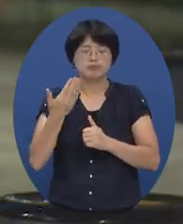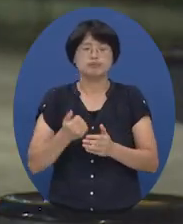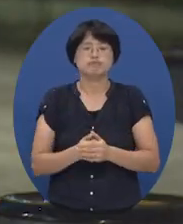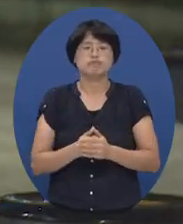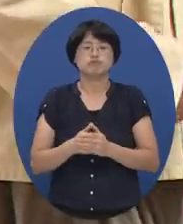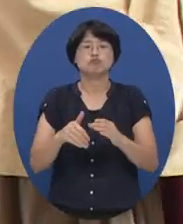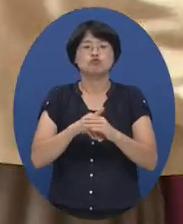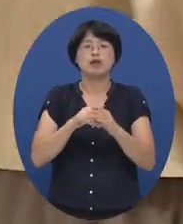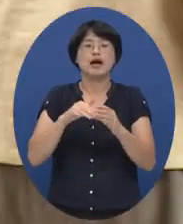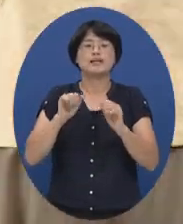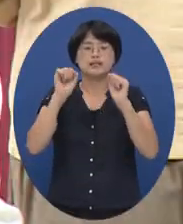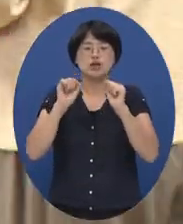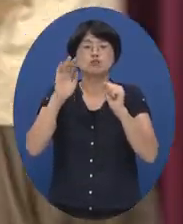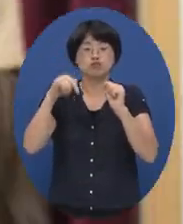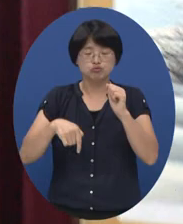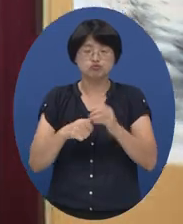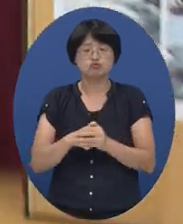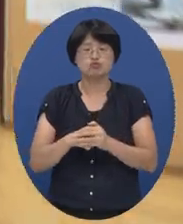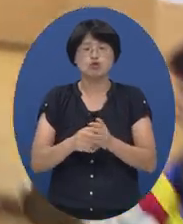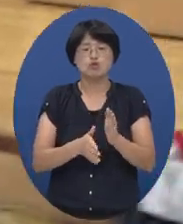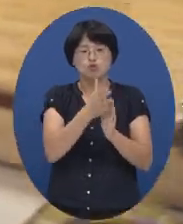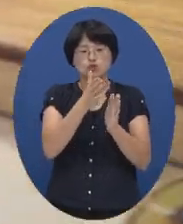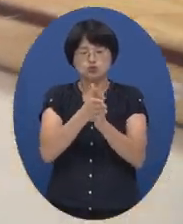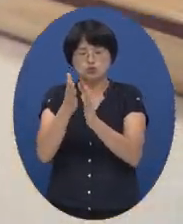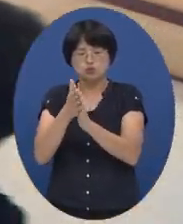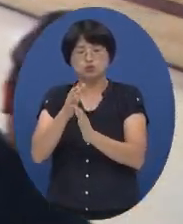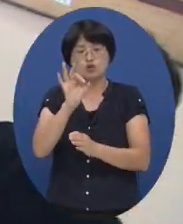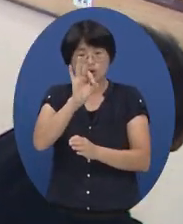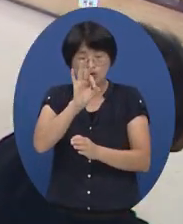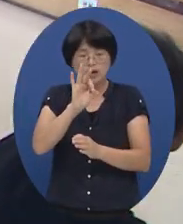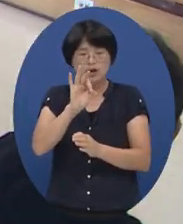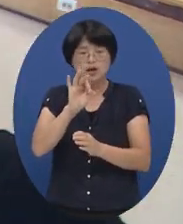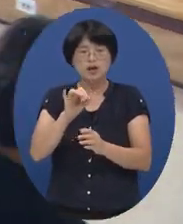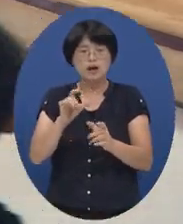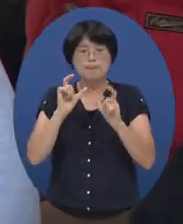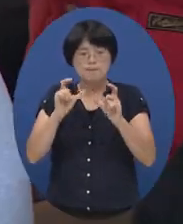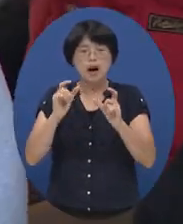문체부는 심사를 거쳐 올해 전국 10개 지역에 예비 문화도시를